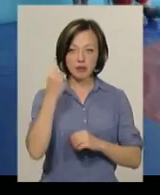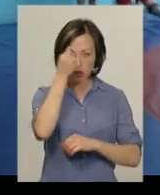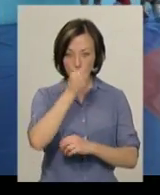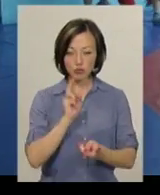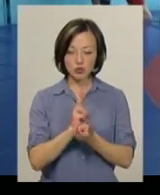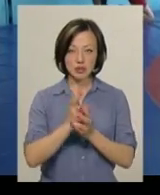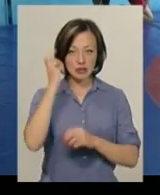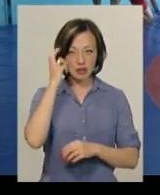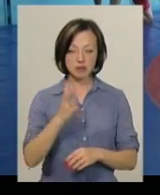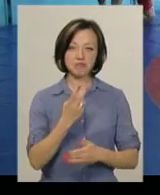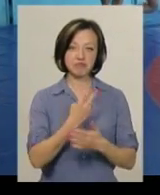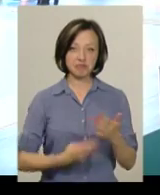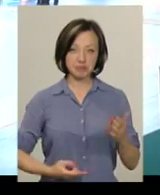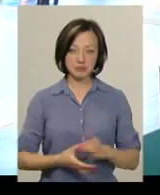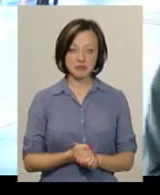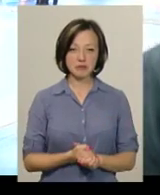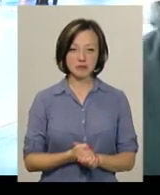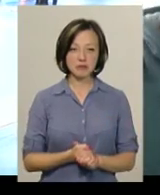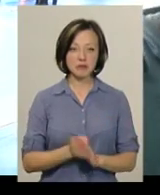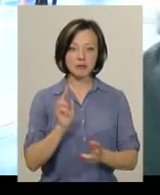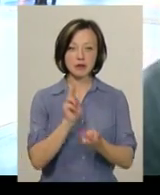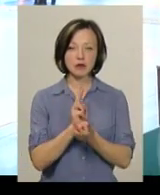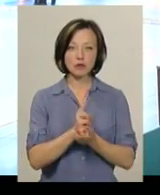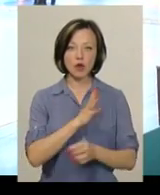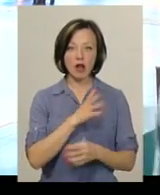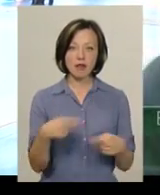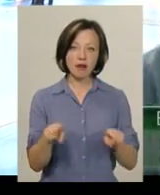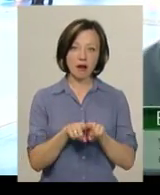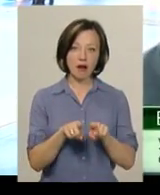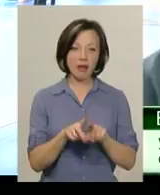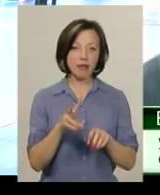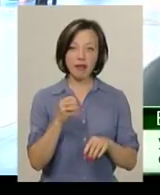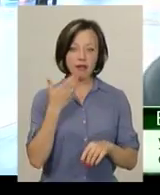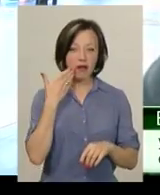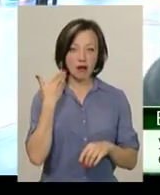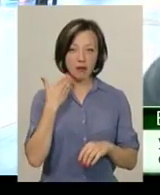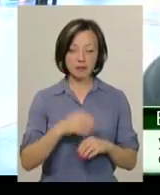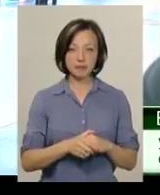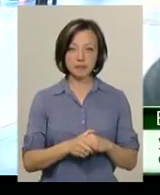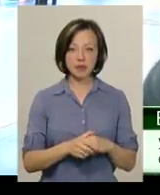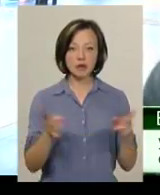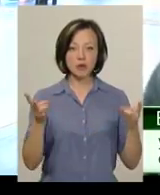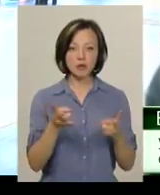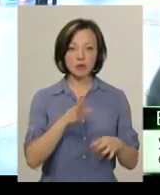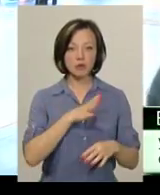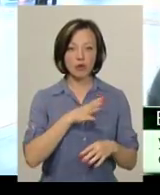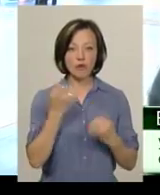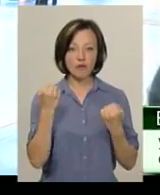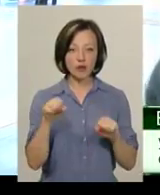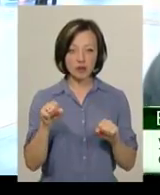сутичці з киянином він зазнав поразки. Сутичка була така нелегка. Потрібно було